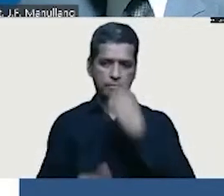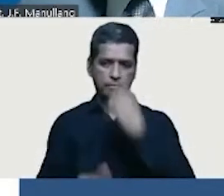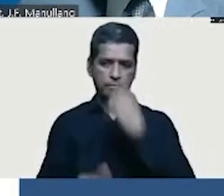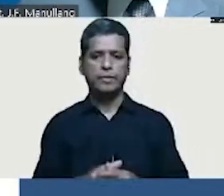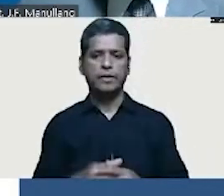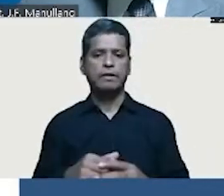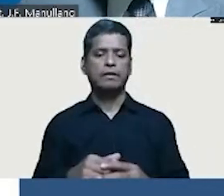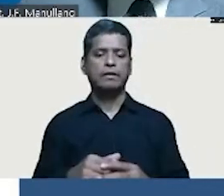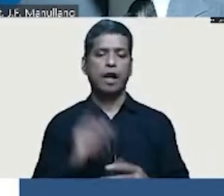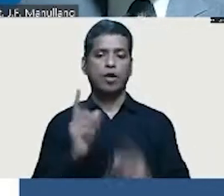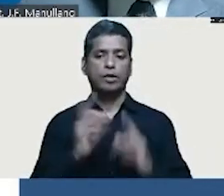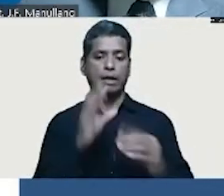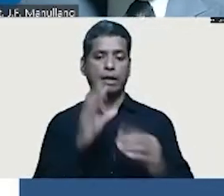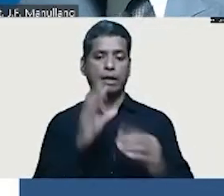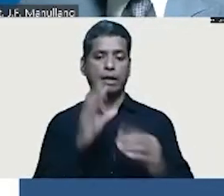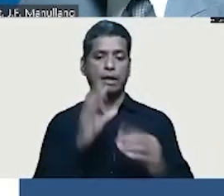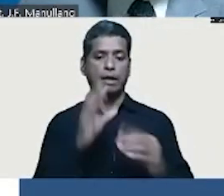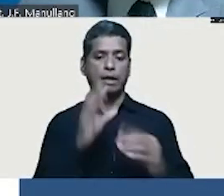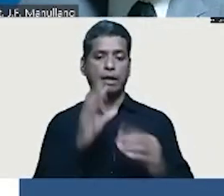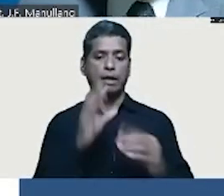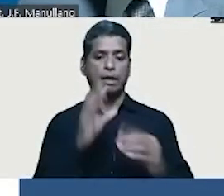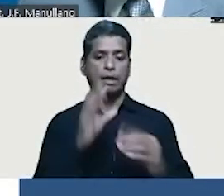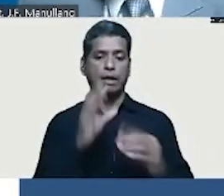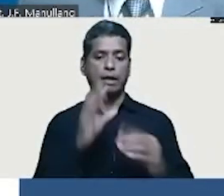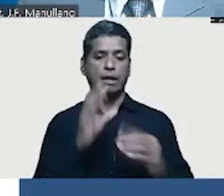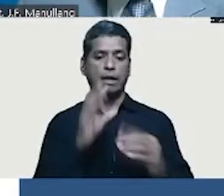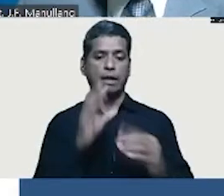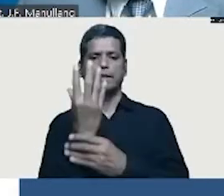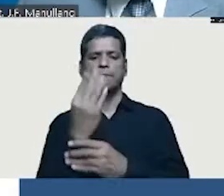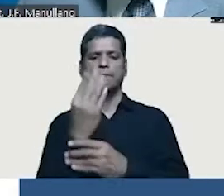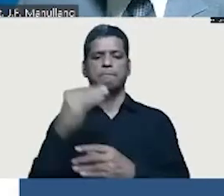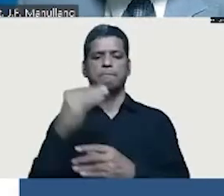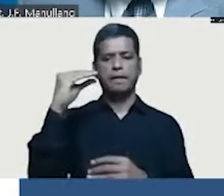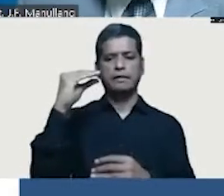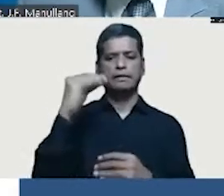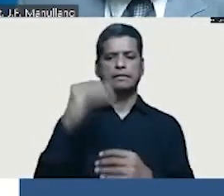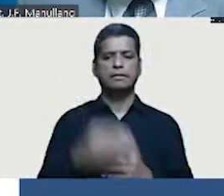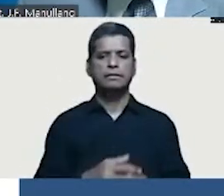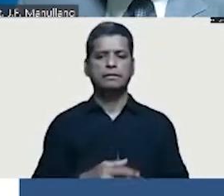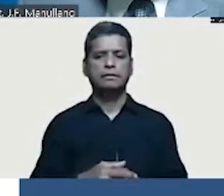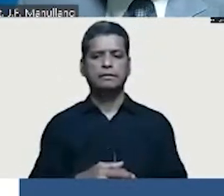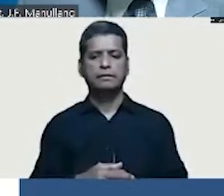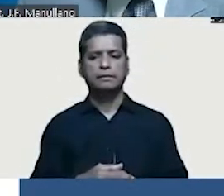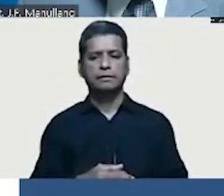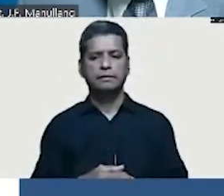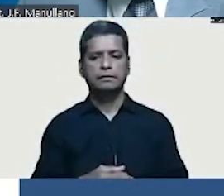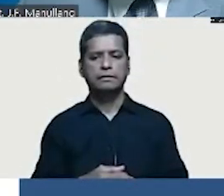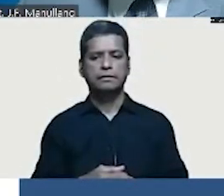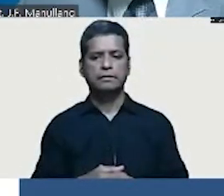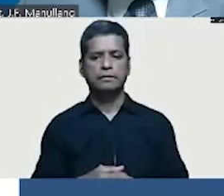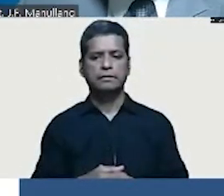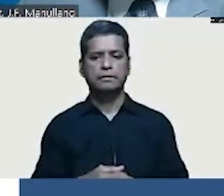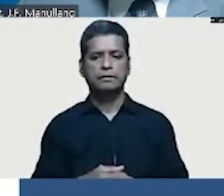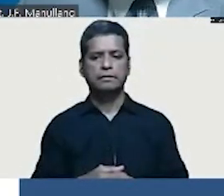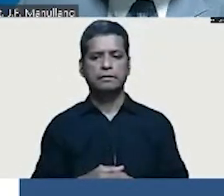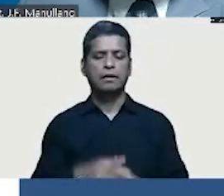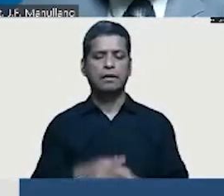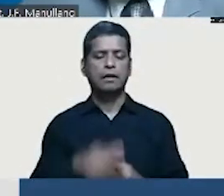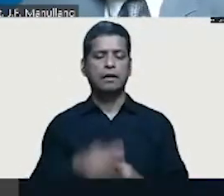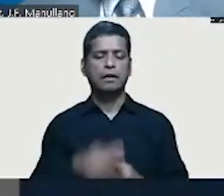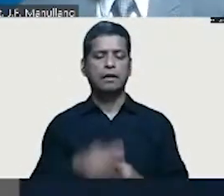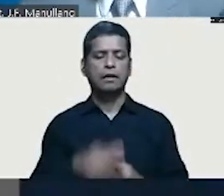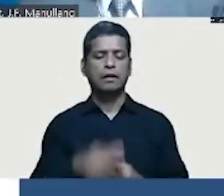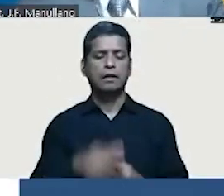tapi enggak dia akan berada dalam kegelapan itu artinya juga berakibat katanya bukanlah dari kebenaran atau dari